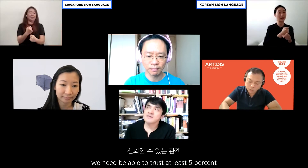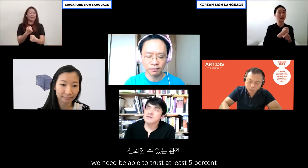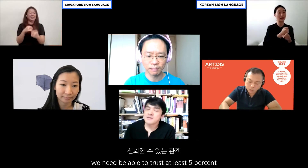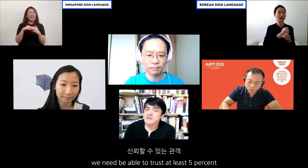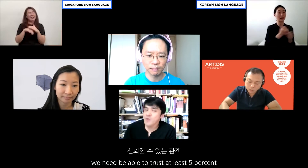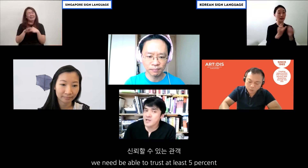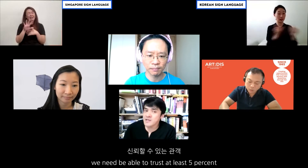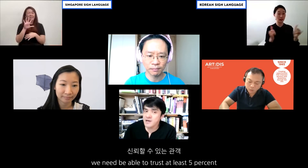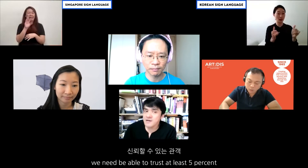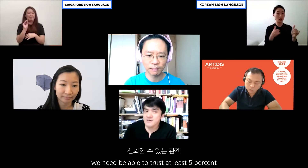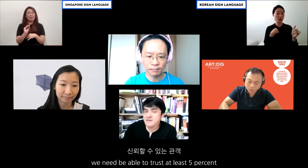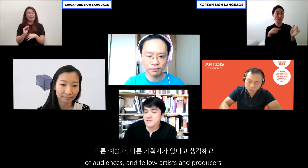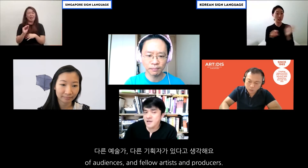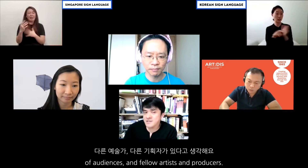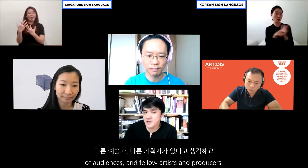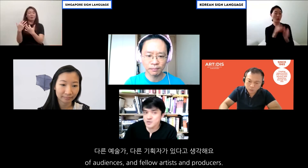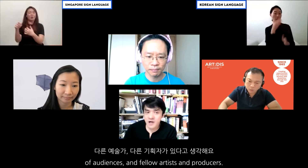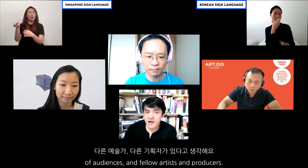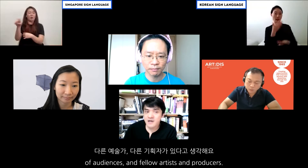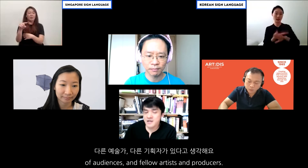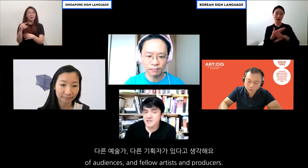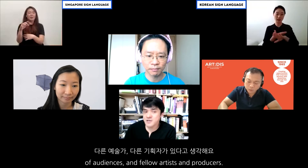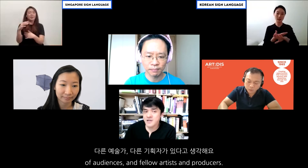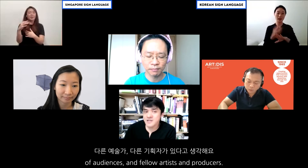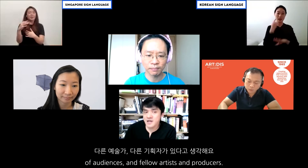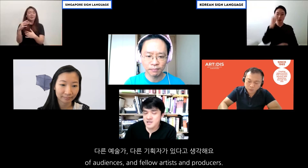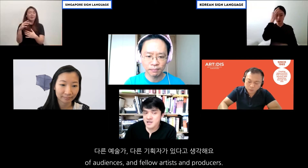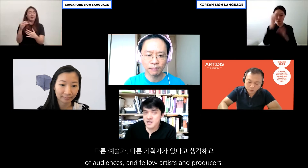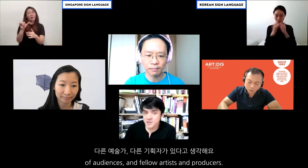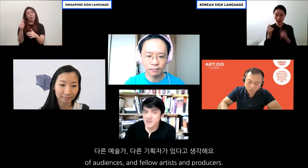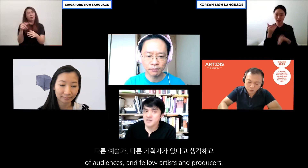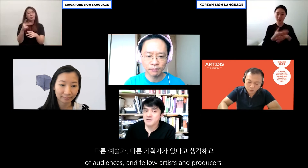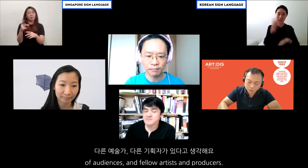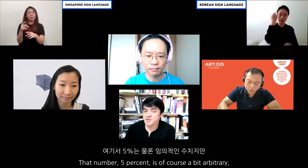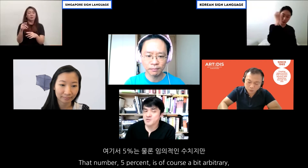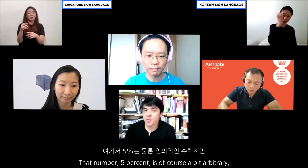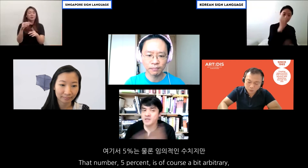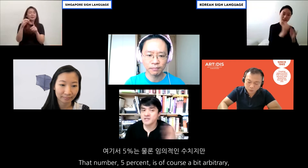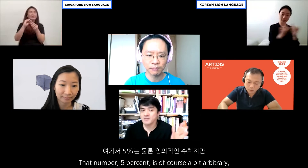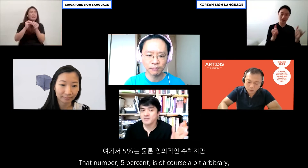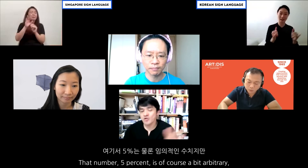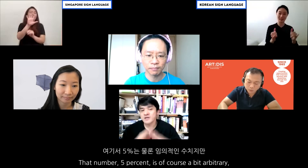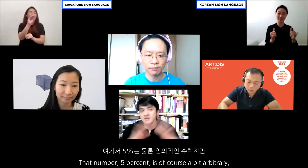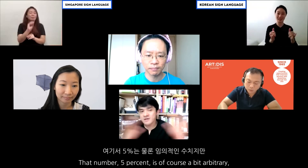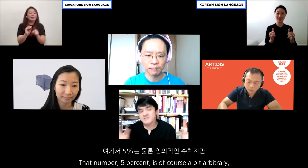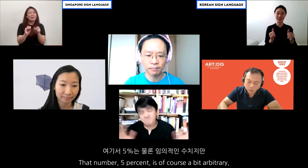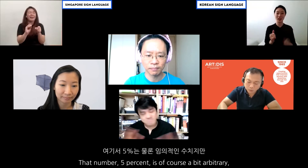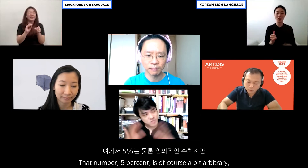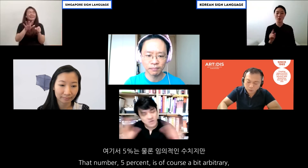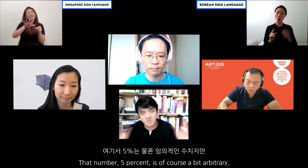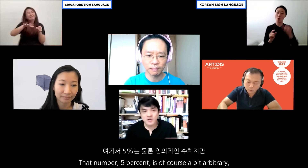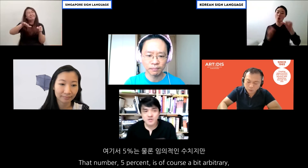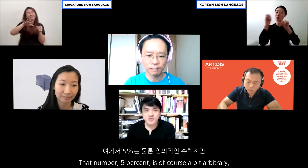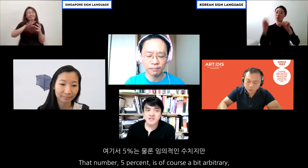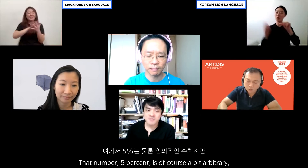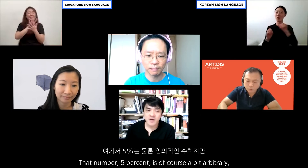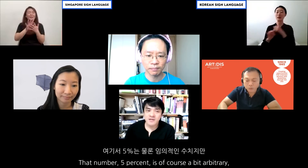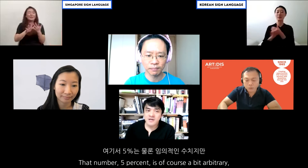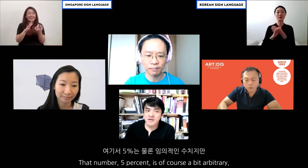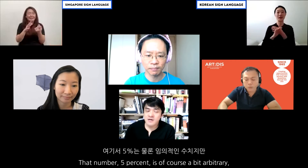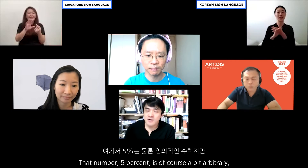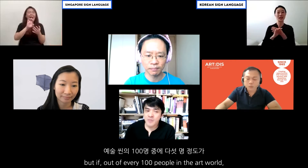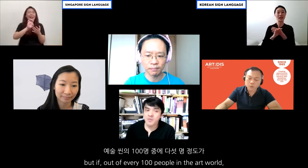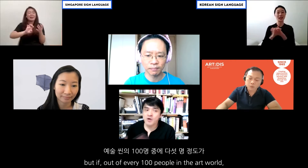있는 관객, 다른 예술가, 다른 기획자들 생각해요. 여기서 5%는 물론 뭐 임의적인